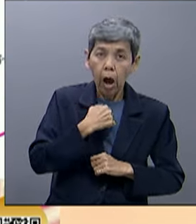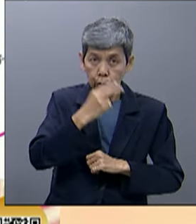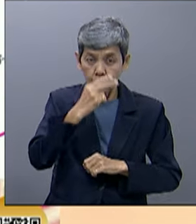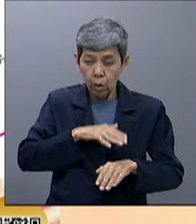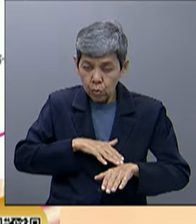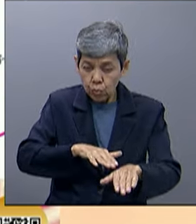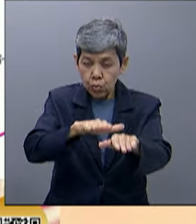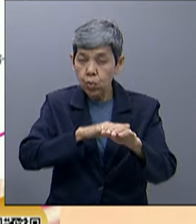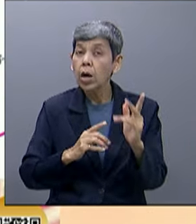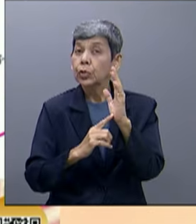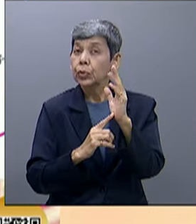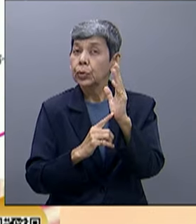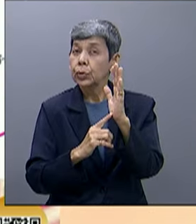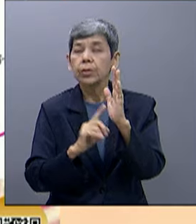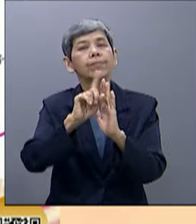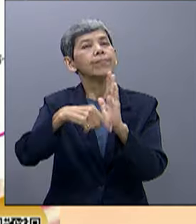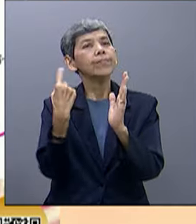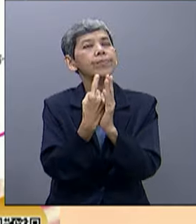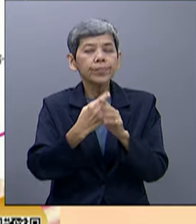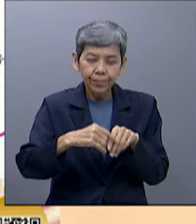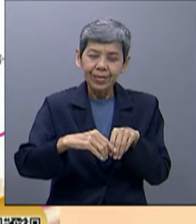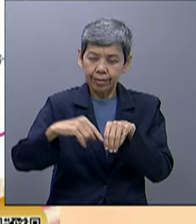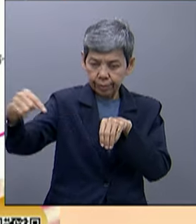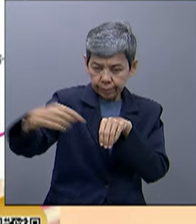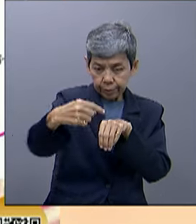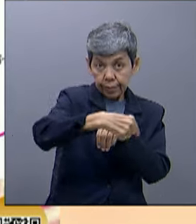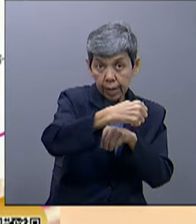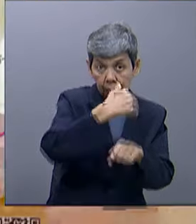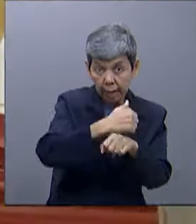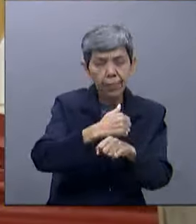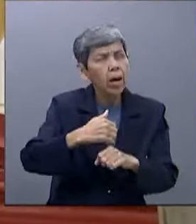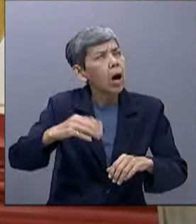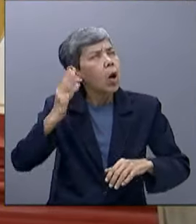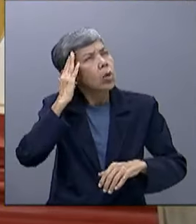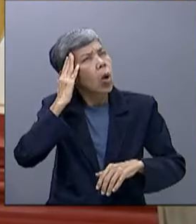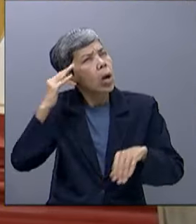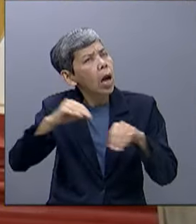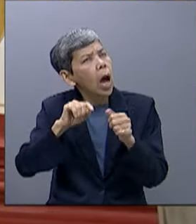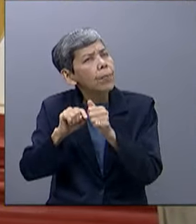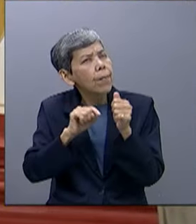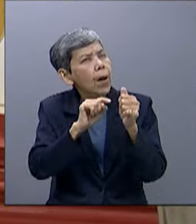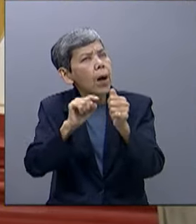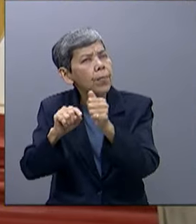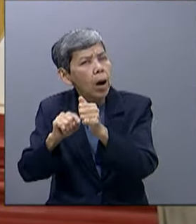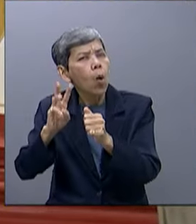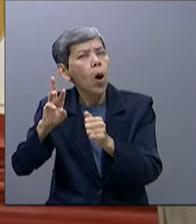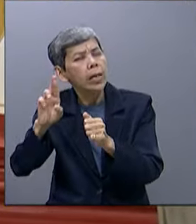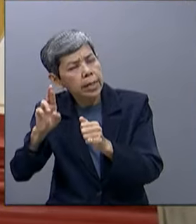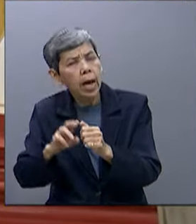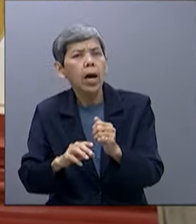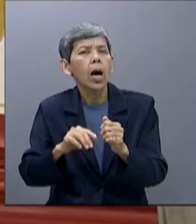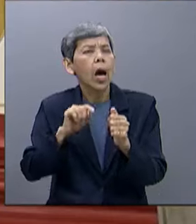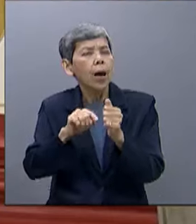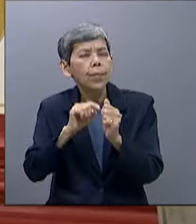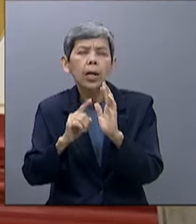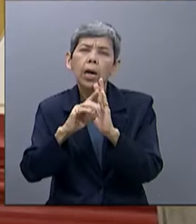ห่เทียนก็ประมาณ1ชั่วโมงเสร็จๆนะ ครับผม หรือจะพักอยู่แถวรายอำเภอก็แถววานิชำราบเดชอุดมเขมราช